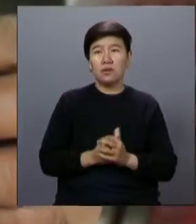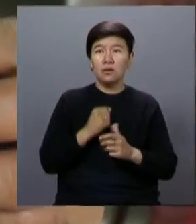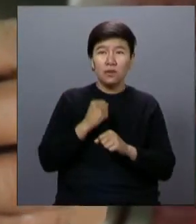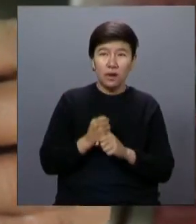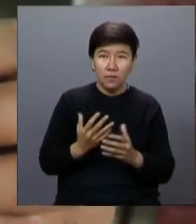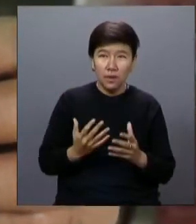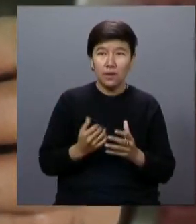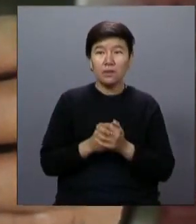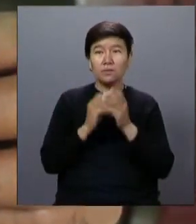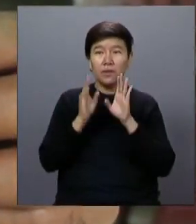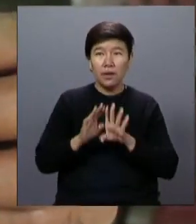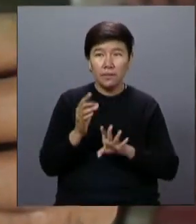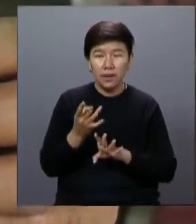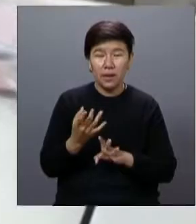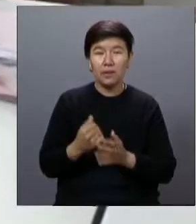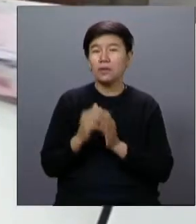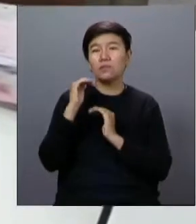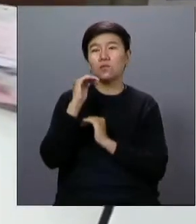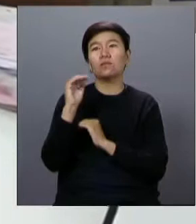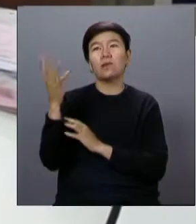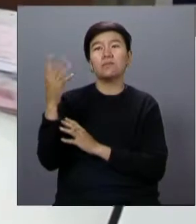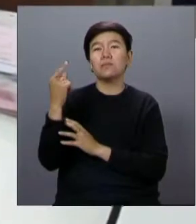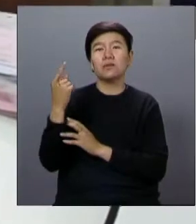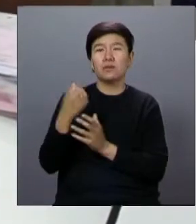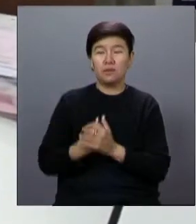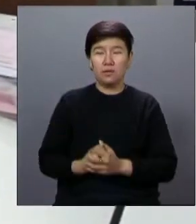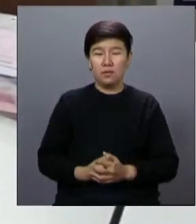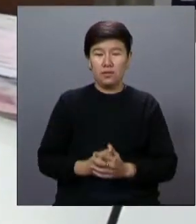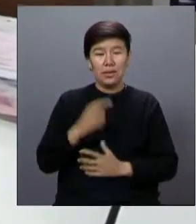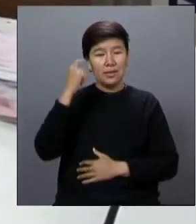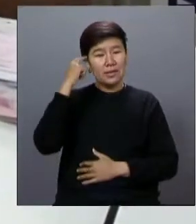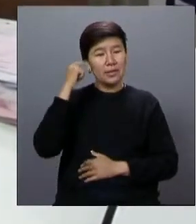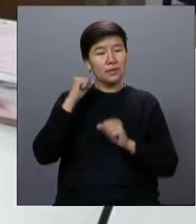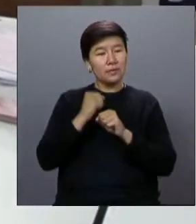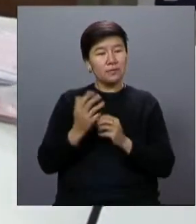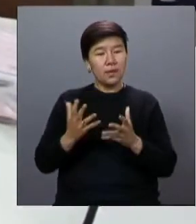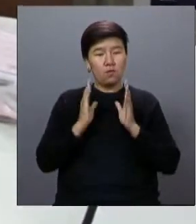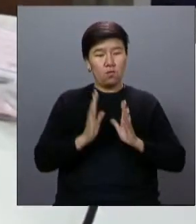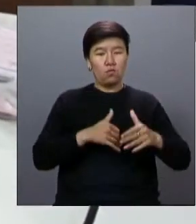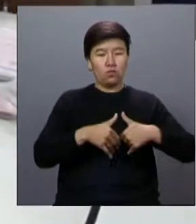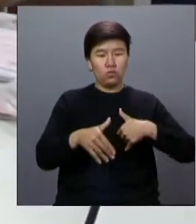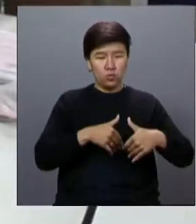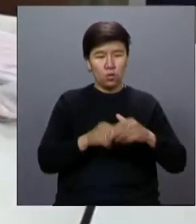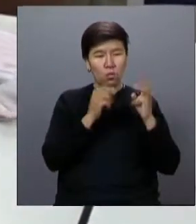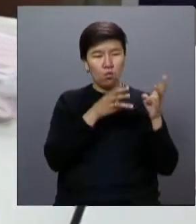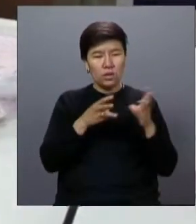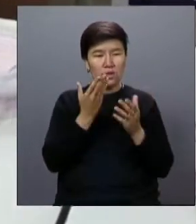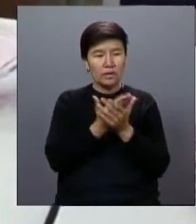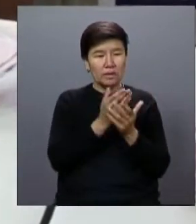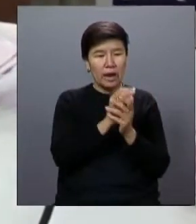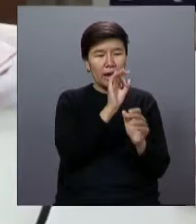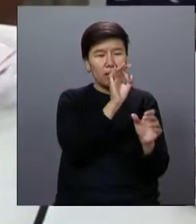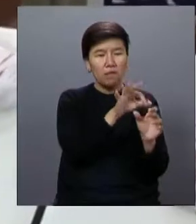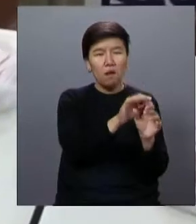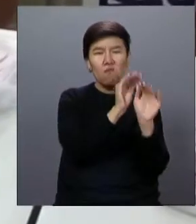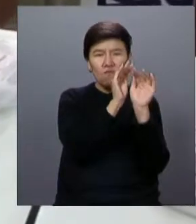นี้ก็คือแค่มีโจทย์ว่าภาคประชาชนต้องมีการออมมีข้อเดียวคือ